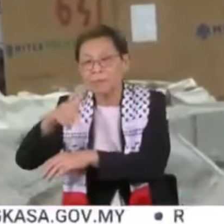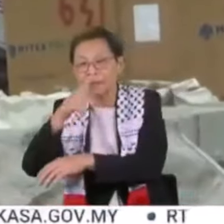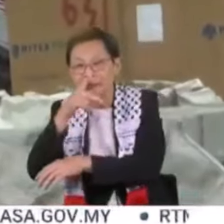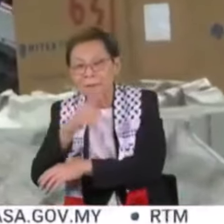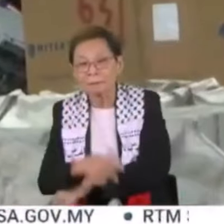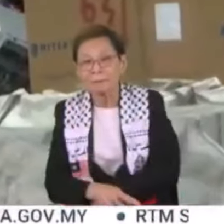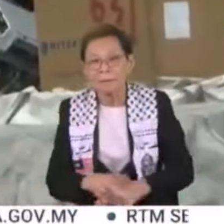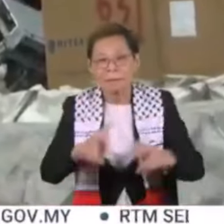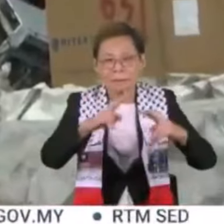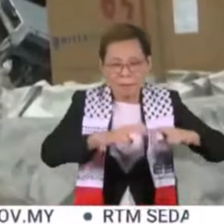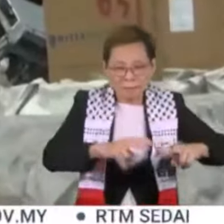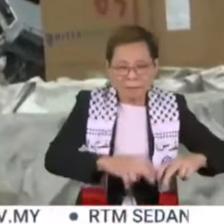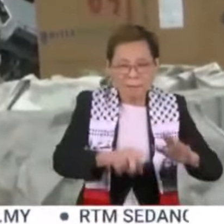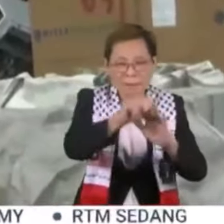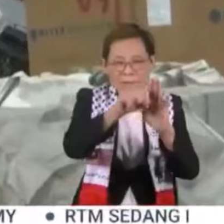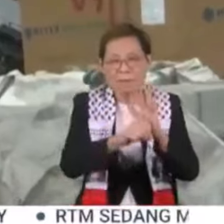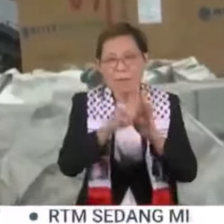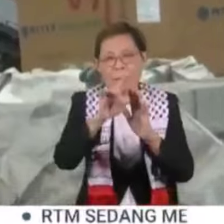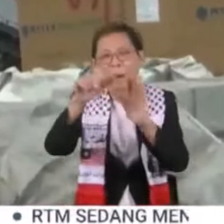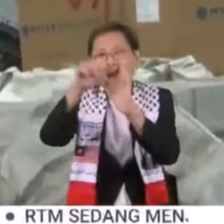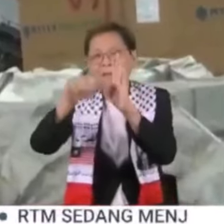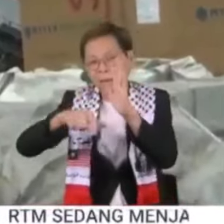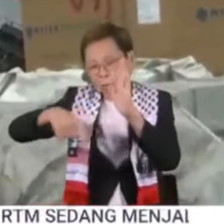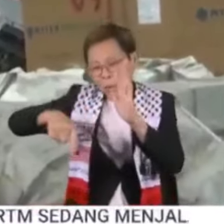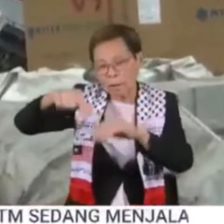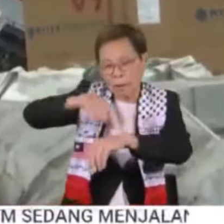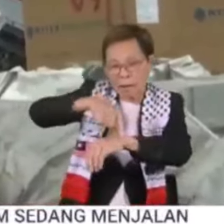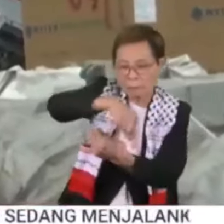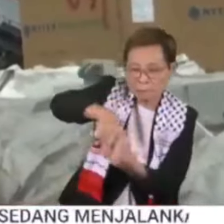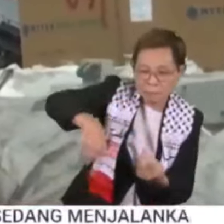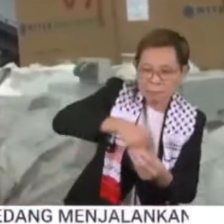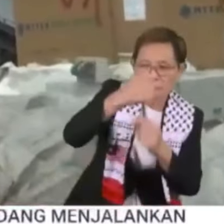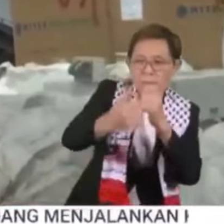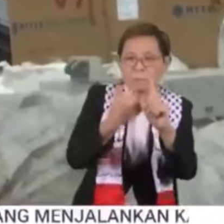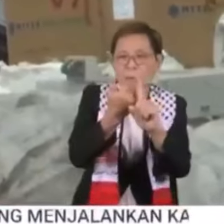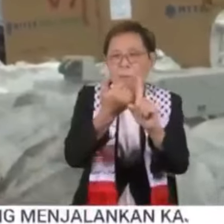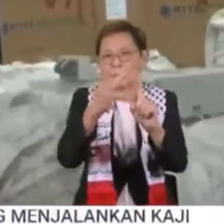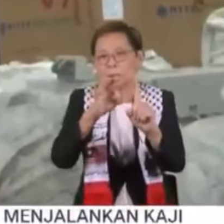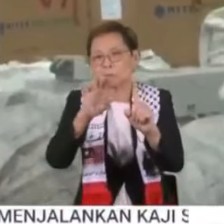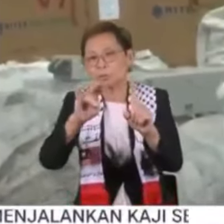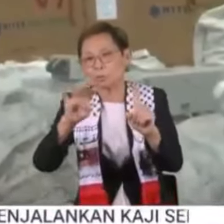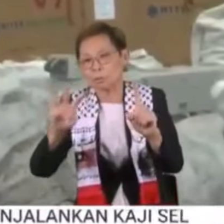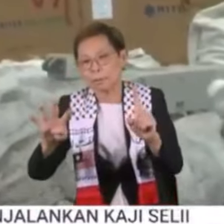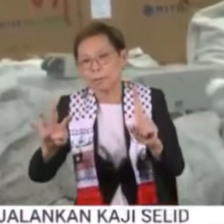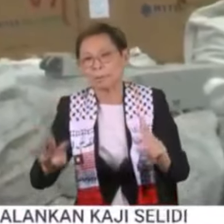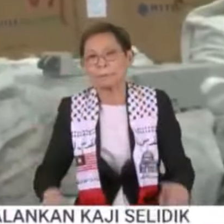Premis disiasat di bawah Seksyen 18 Akta Kualiti Alam Sekeliling 1974.